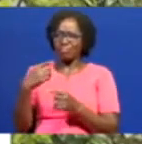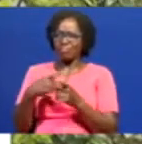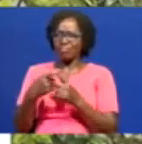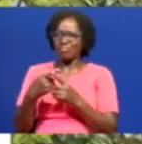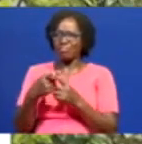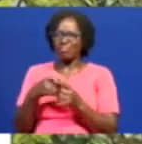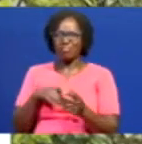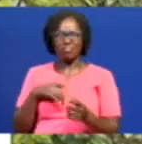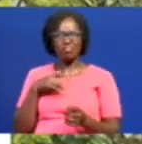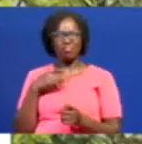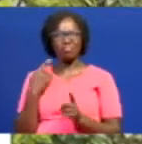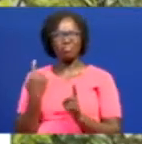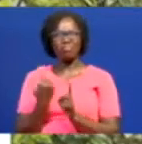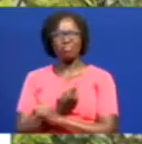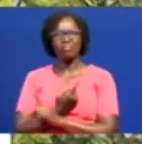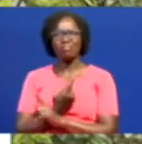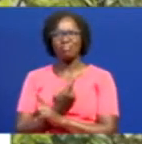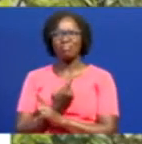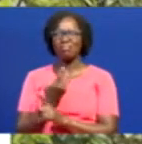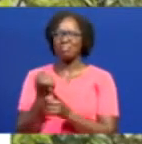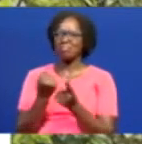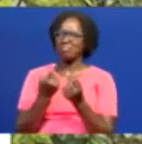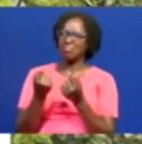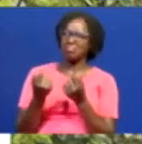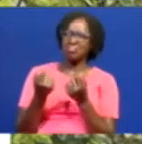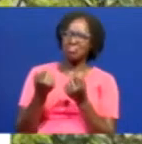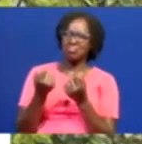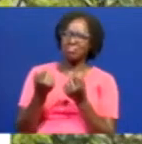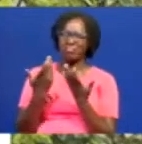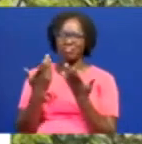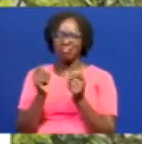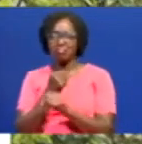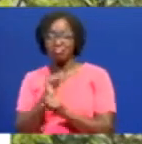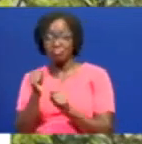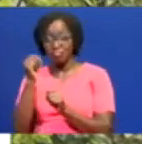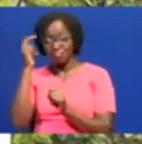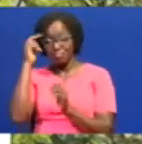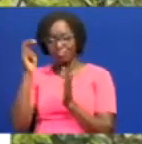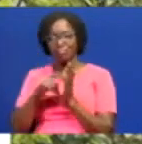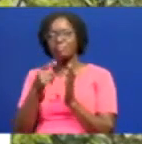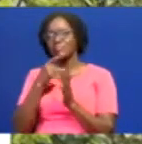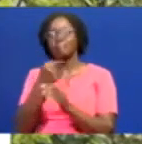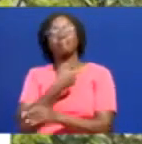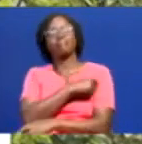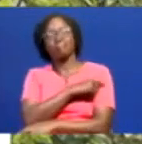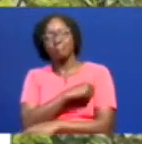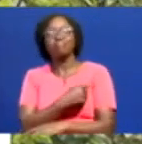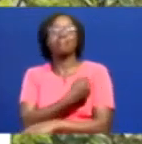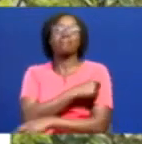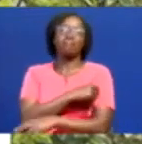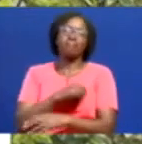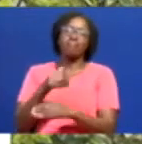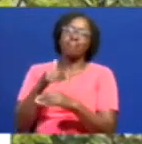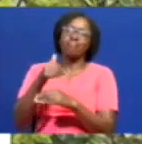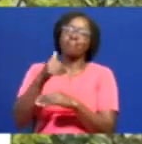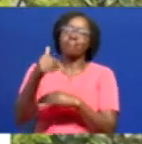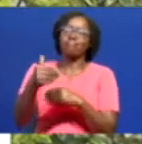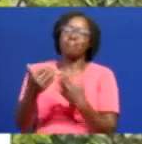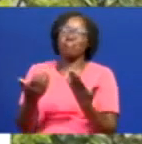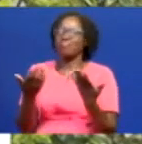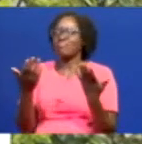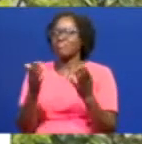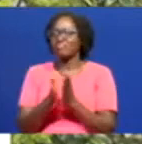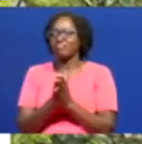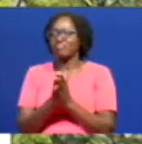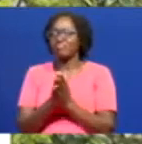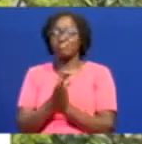would feel different several lumps, very small, you can't even notice them. So I kept on saying I'll go to the hospital, but then by that time, because